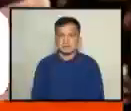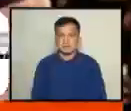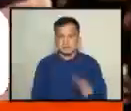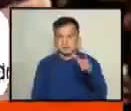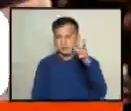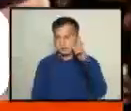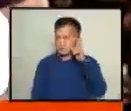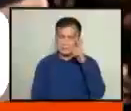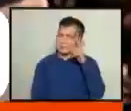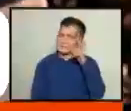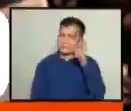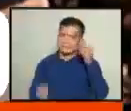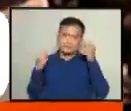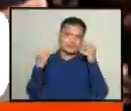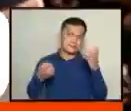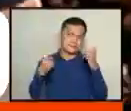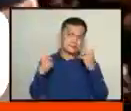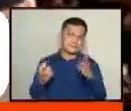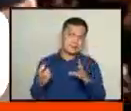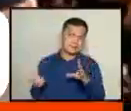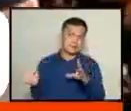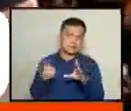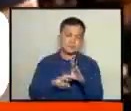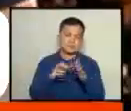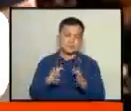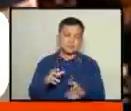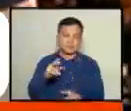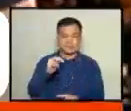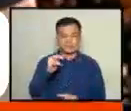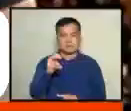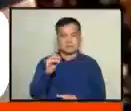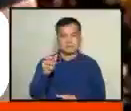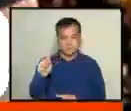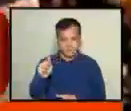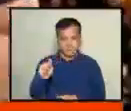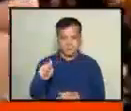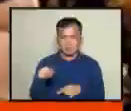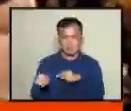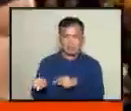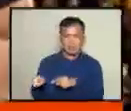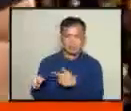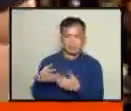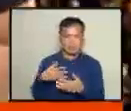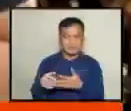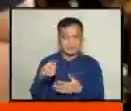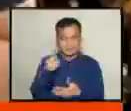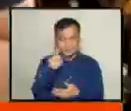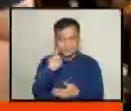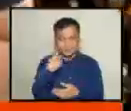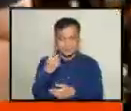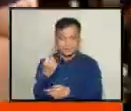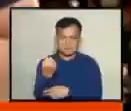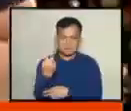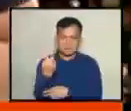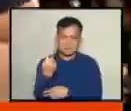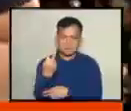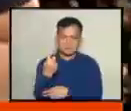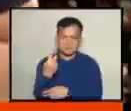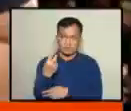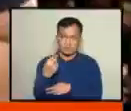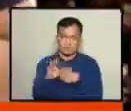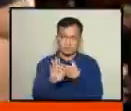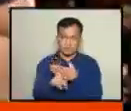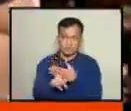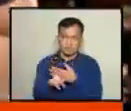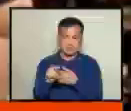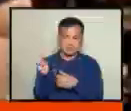Luchi, napakarami pa rin pasahero dito sa Ninoy Aquino International Airport. Ito ay kahit kaninang alas 12 pa ng tanghali, nag-resume yung